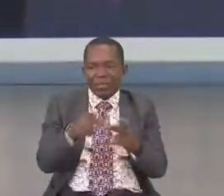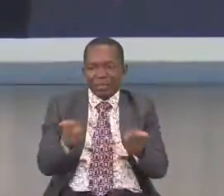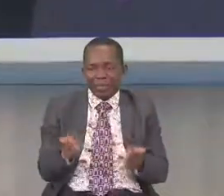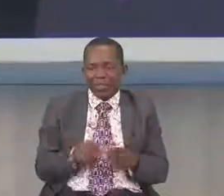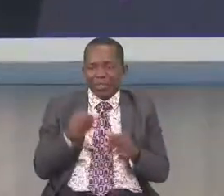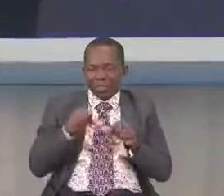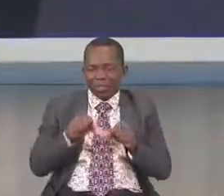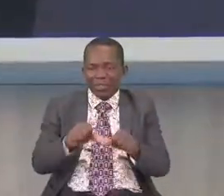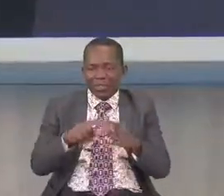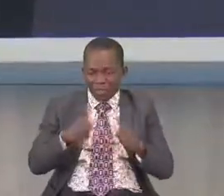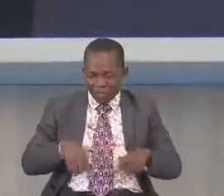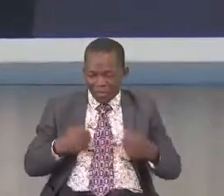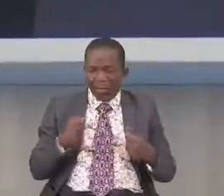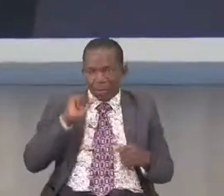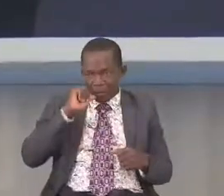Demain,